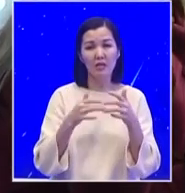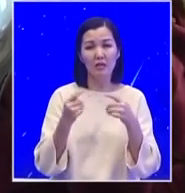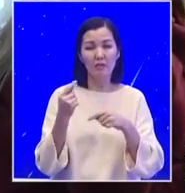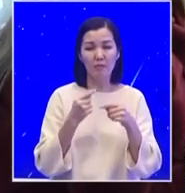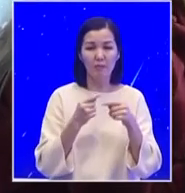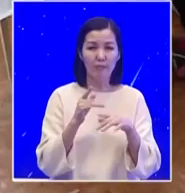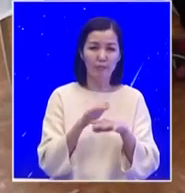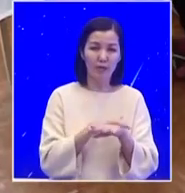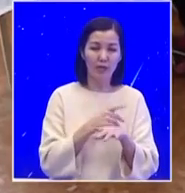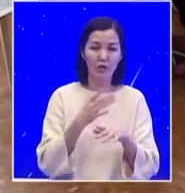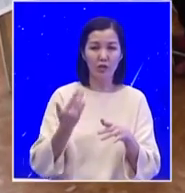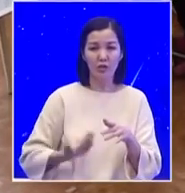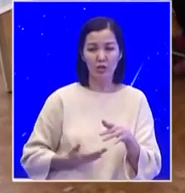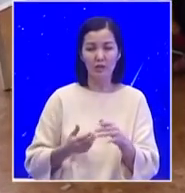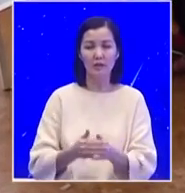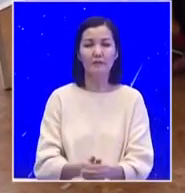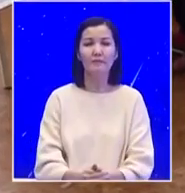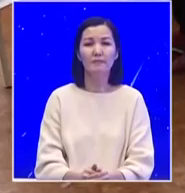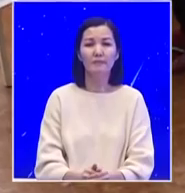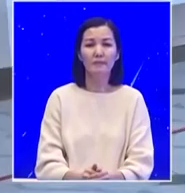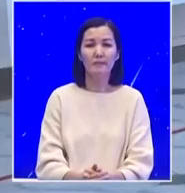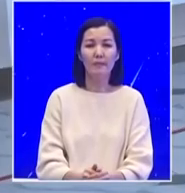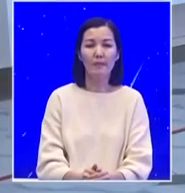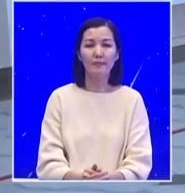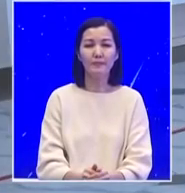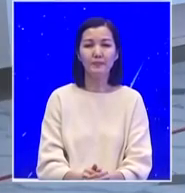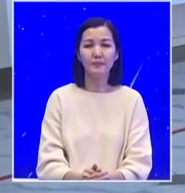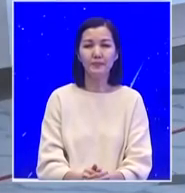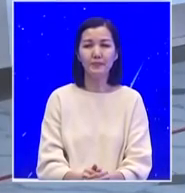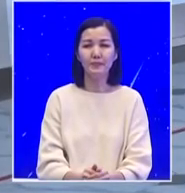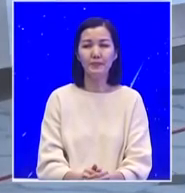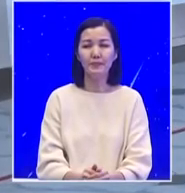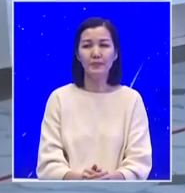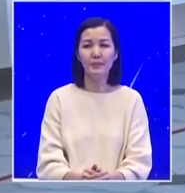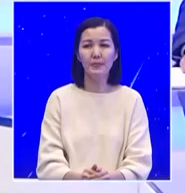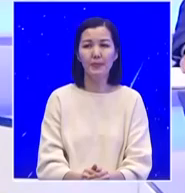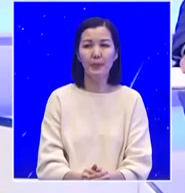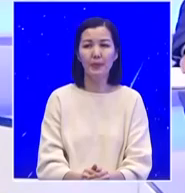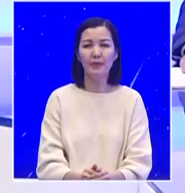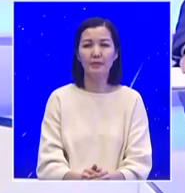казахстанца. Евгения Присяжная, Мироэрт Кадырбай Кызы, Жайык Курманбаев, телеканал ЖТСУ.